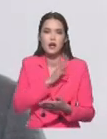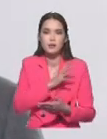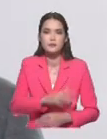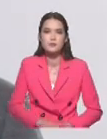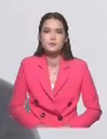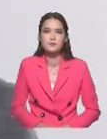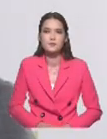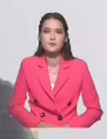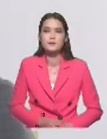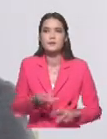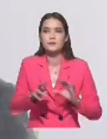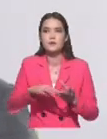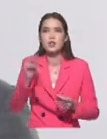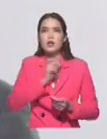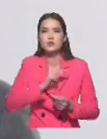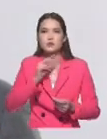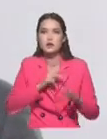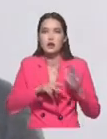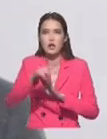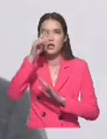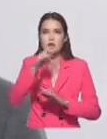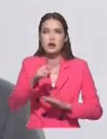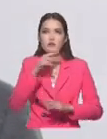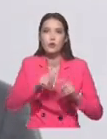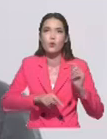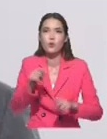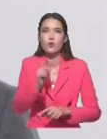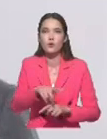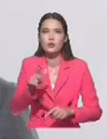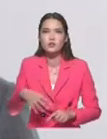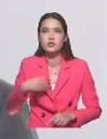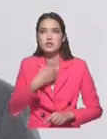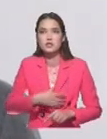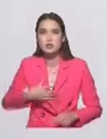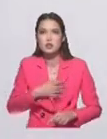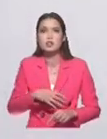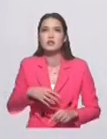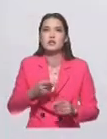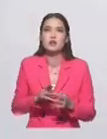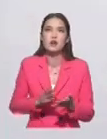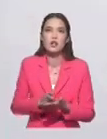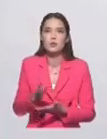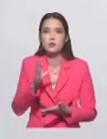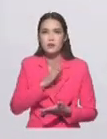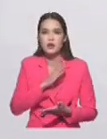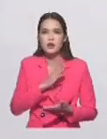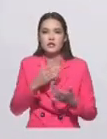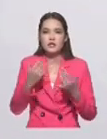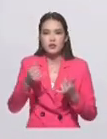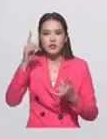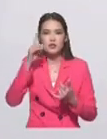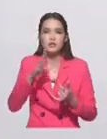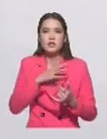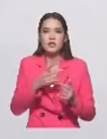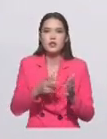біз жалпы шетелдегі қазақтардың отандастарымыздың негізгі проблемаларын жақсы білеміз. Сол мәселелердің шешу